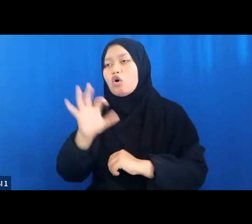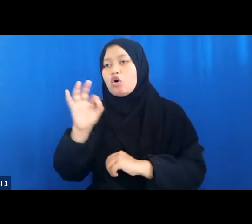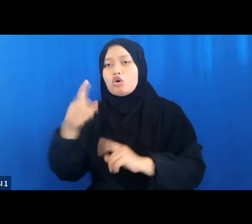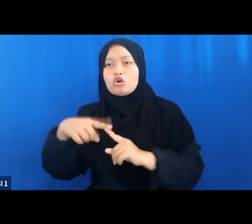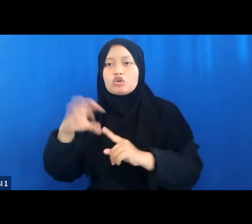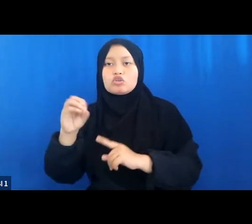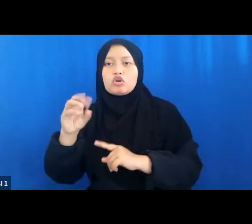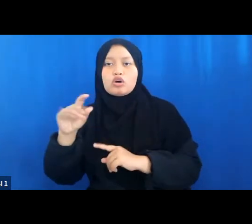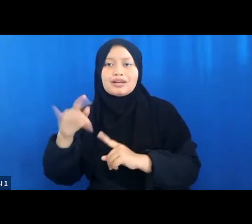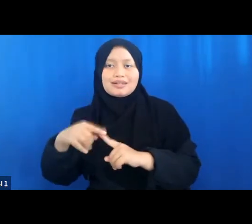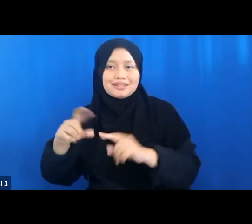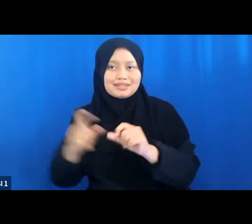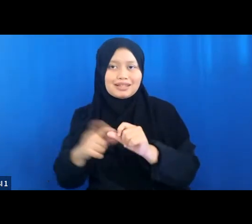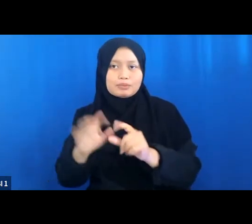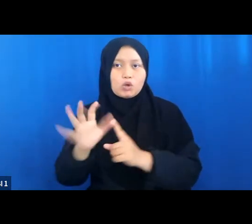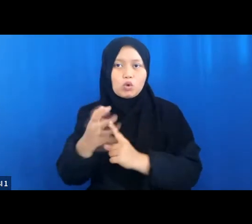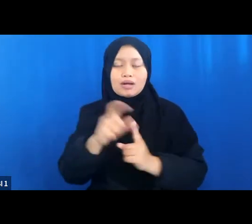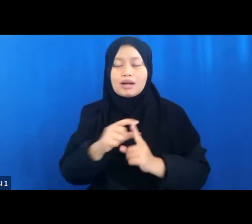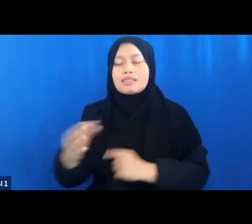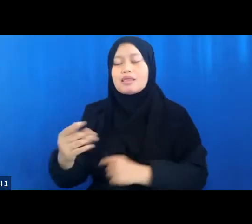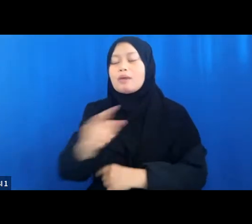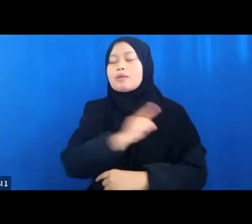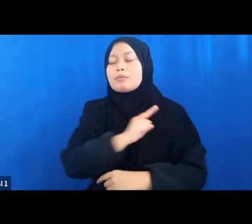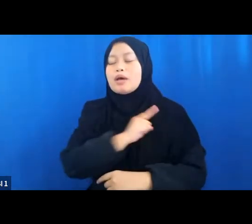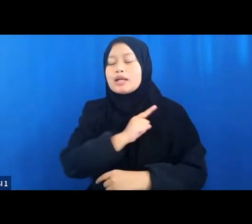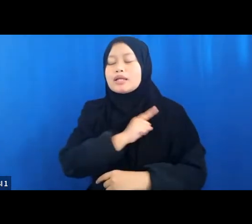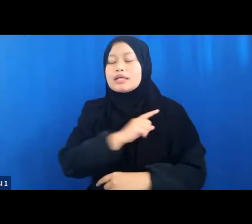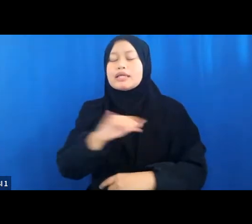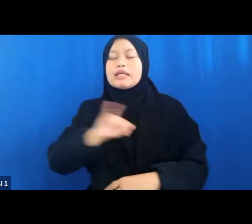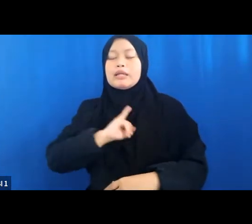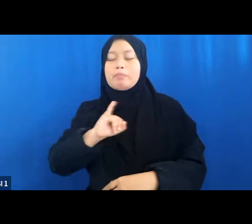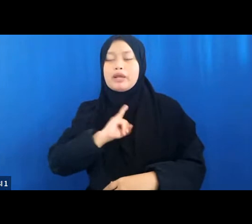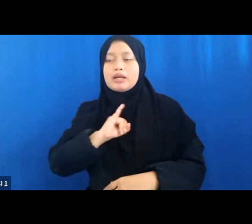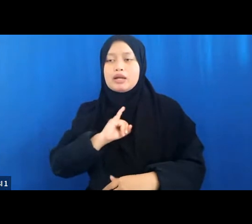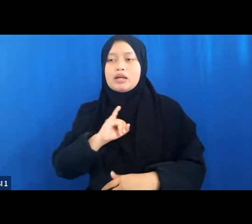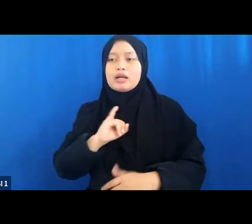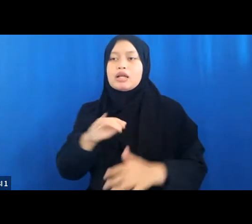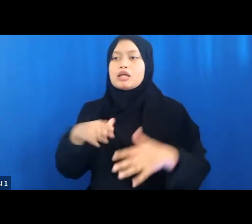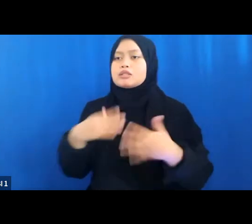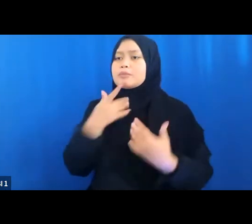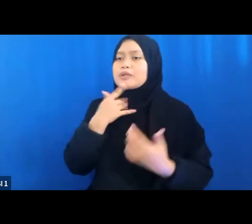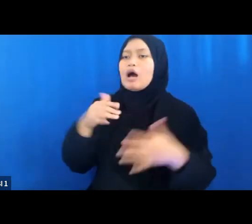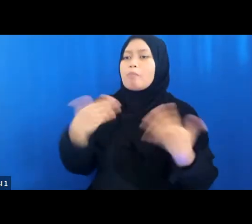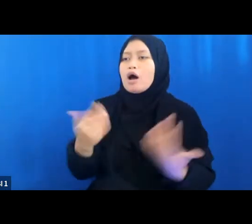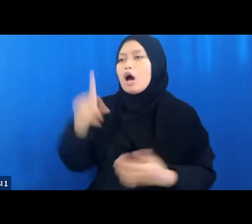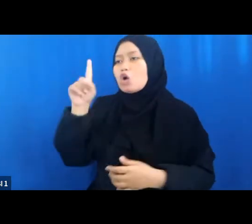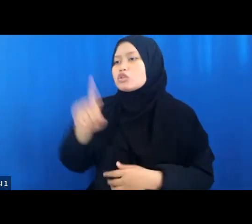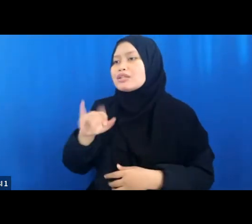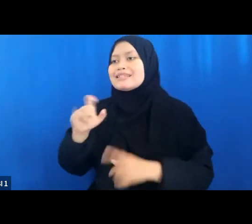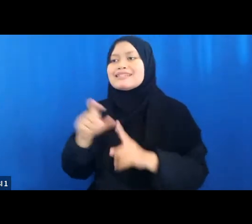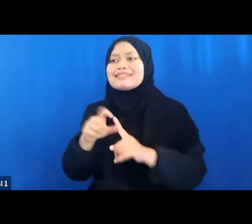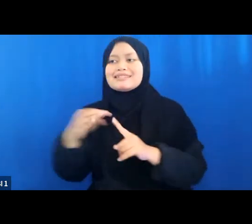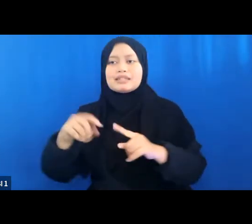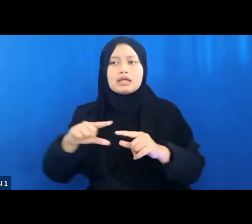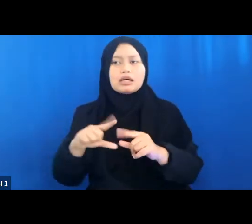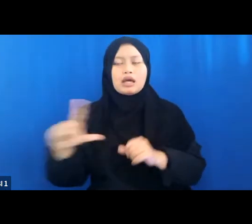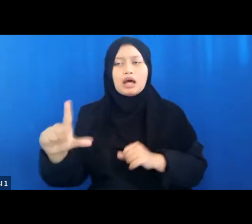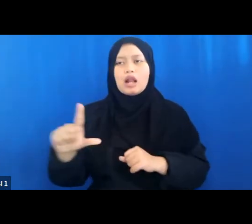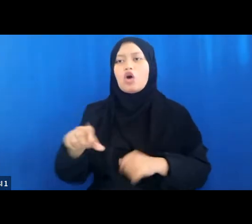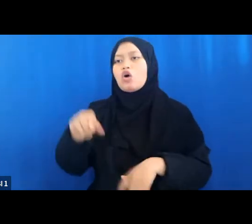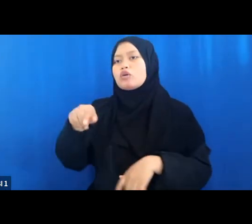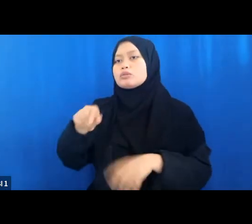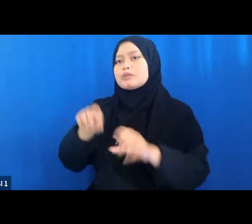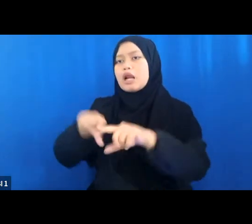pribadi yang independen Apa sih yang ideal dalam hal pembentukan dan pelaksanaan sebuah otoritas perlindungan data pribadi ini